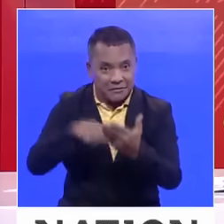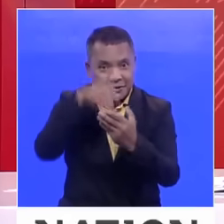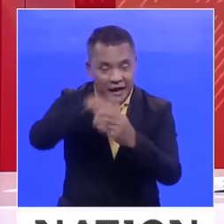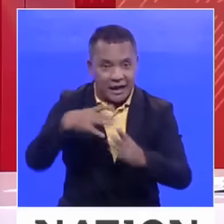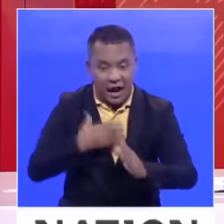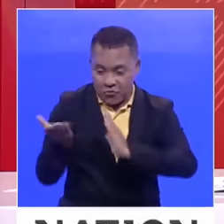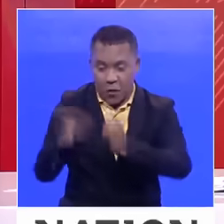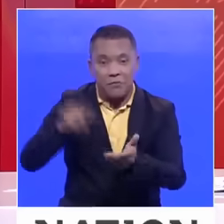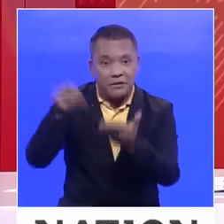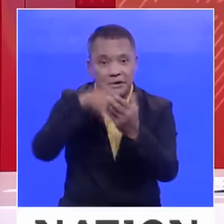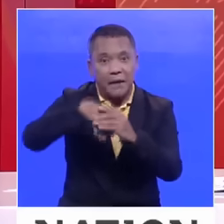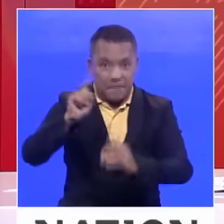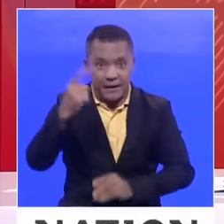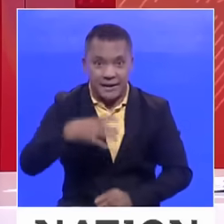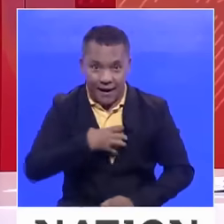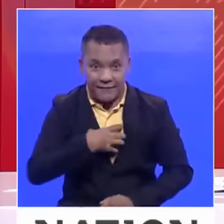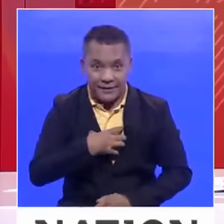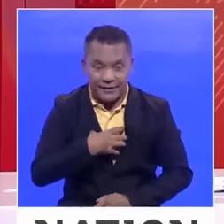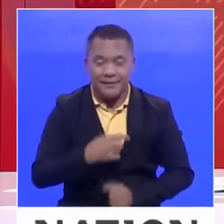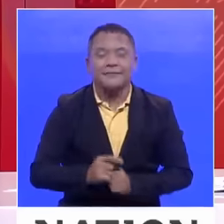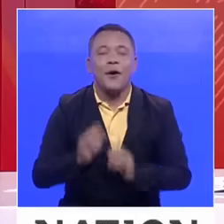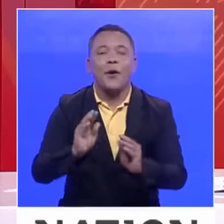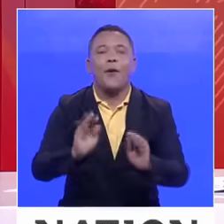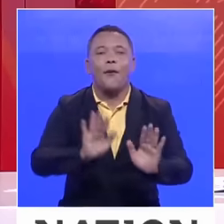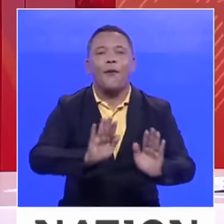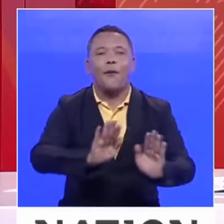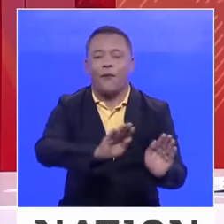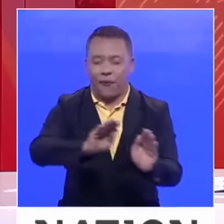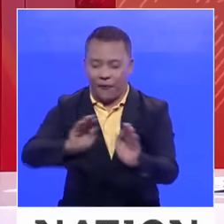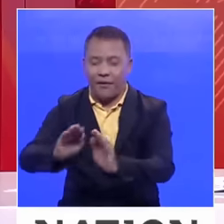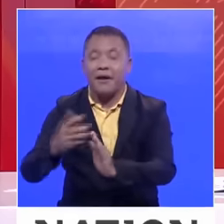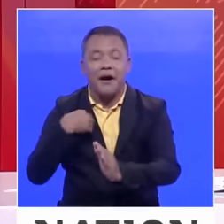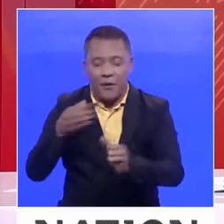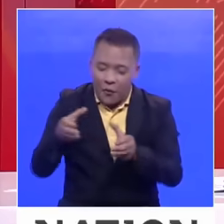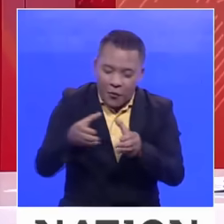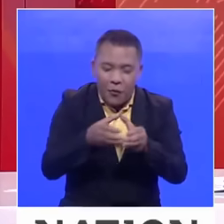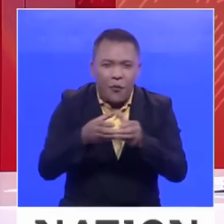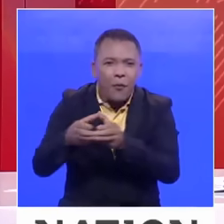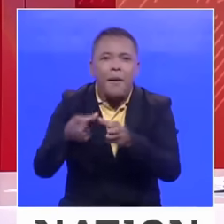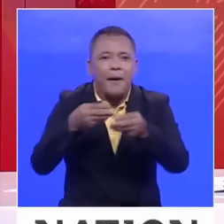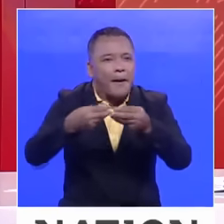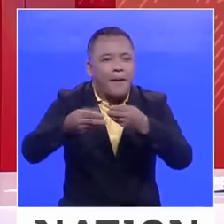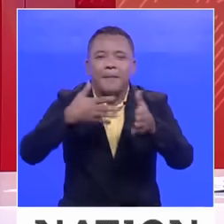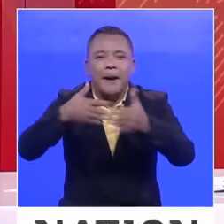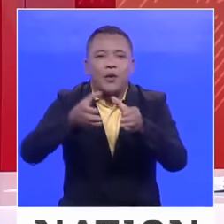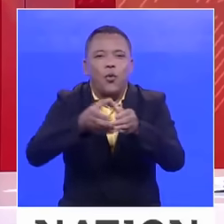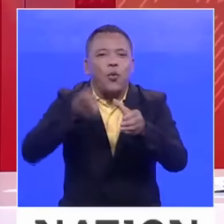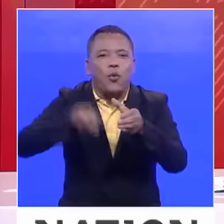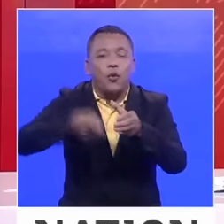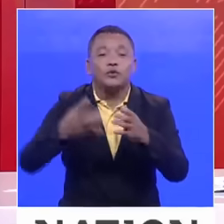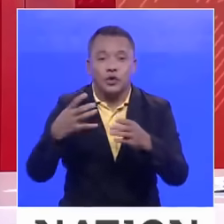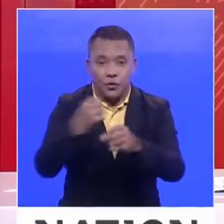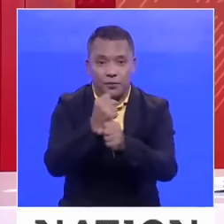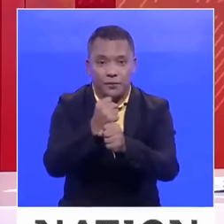สภาเราเลือกตั้งใหม่อยู่แล้วเพราะฉะนั้นคือประวิงกันไว้ก่อนยังไงรู้ว่ากอดคอกันไปมันจะเหนอะๆหนืดๆหน่อยแต่ต้องกอดกันไว้ก่อนนะสรุปก็คือ